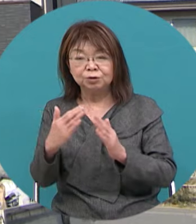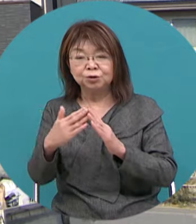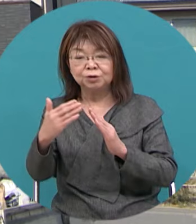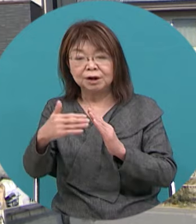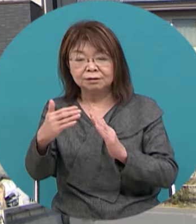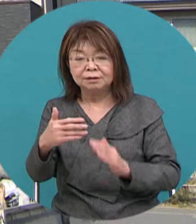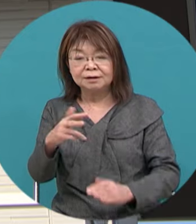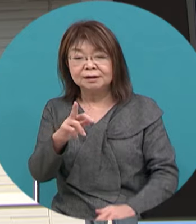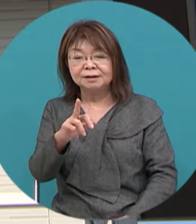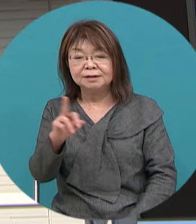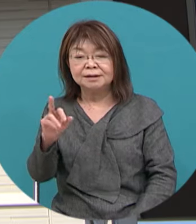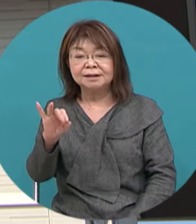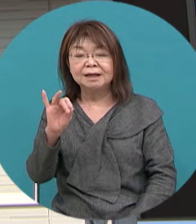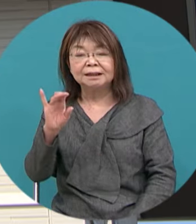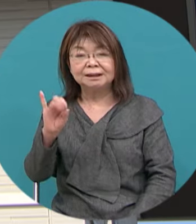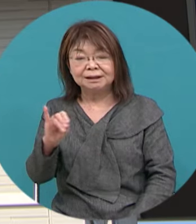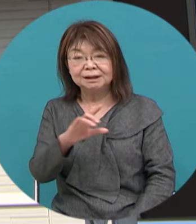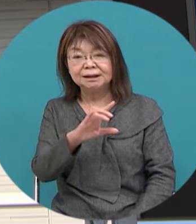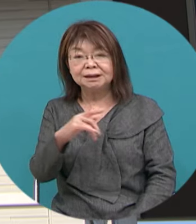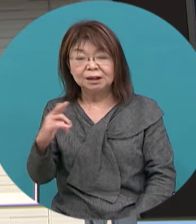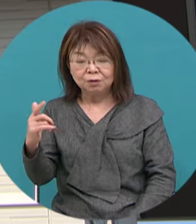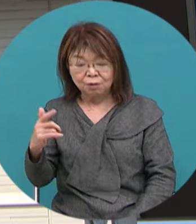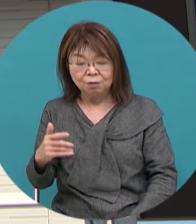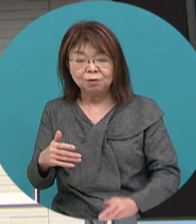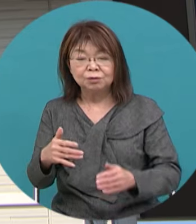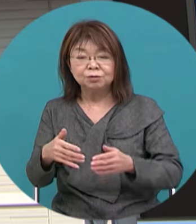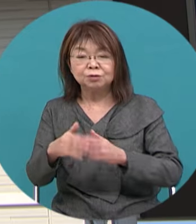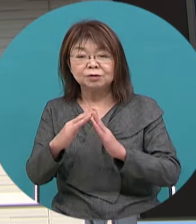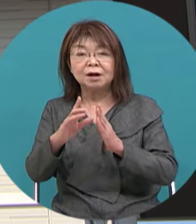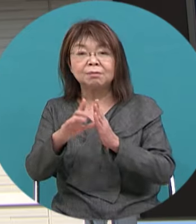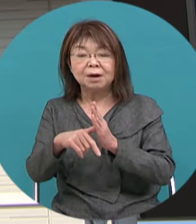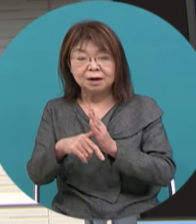ゼッチなどを子育て世帯が導入した場合、